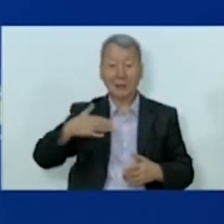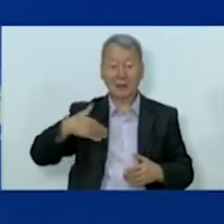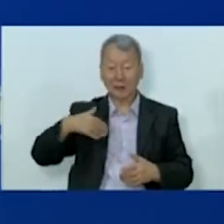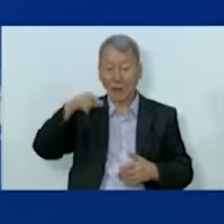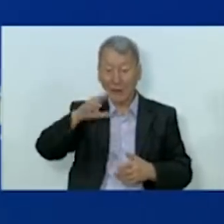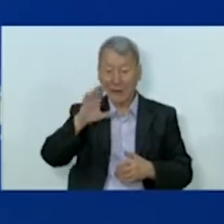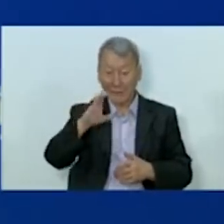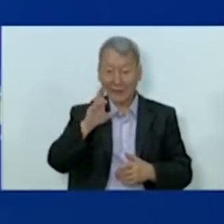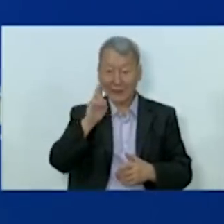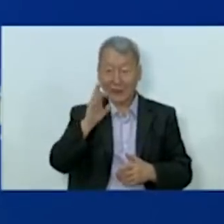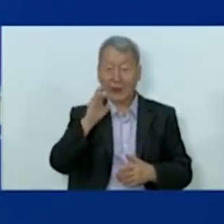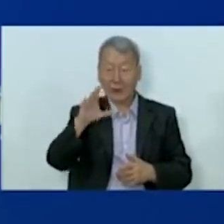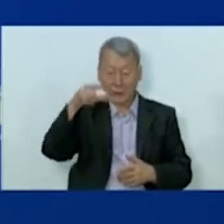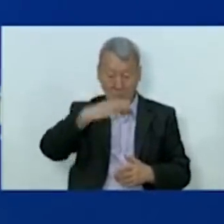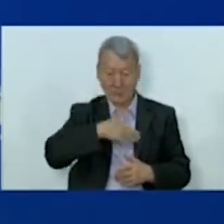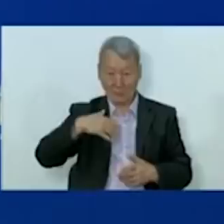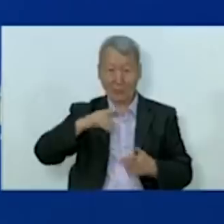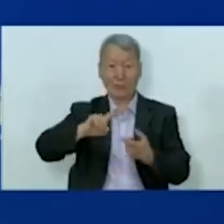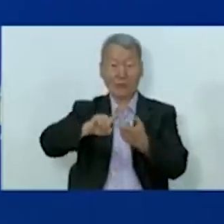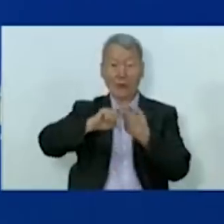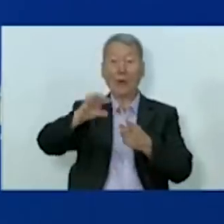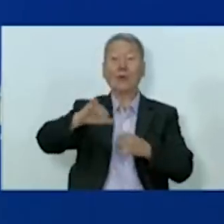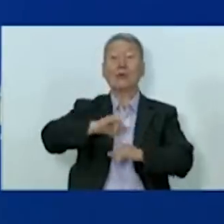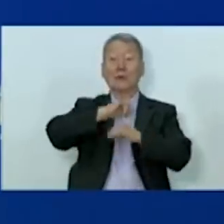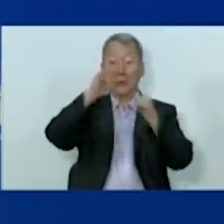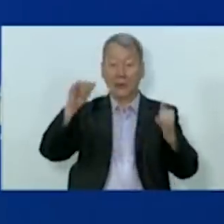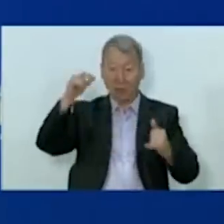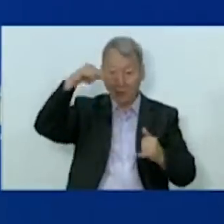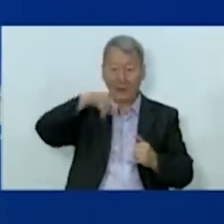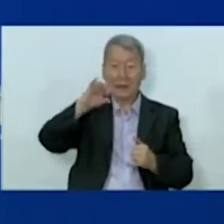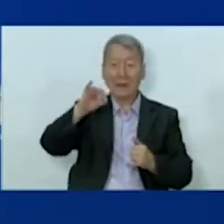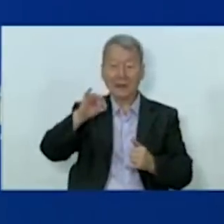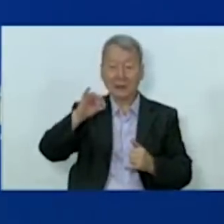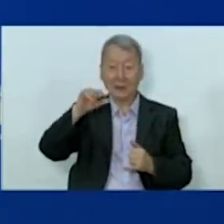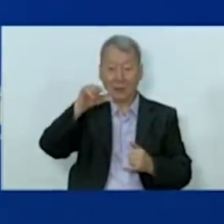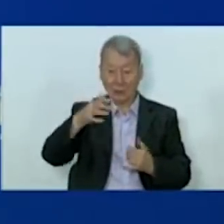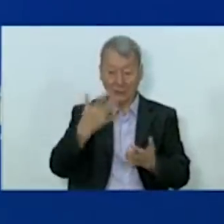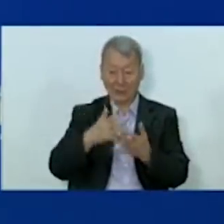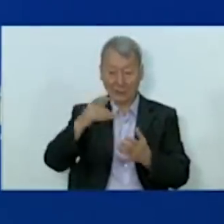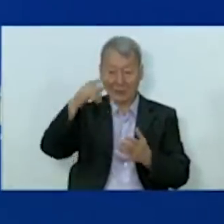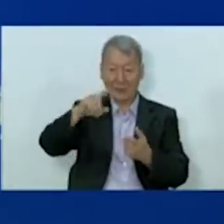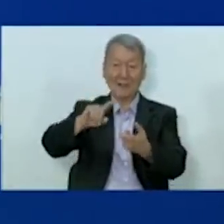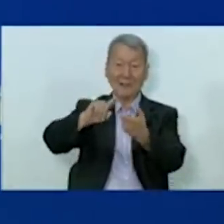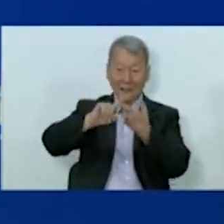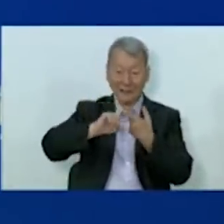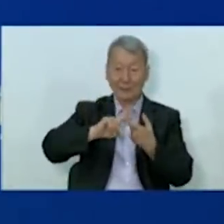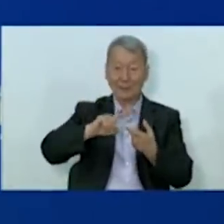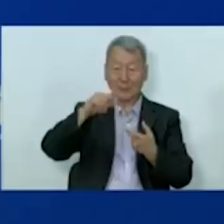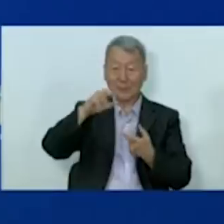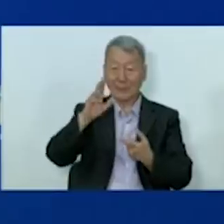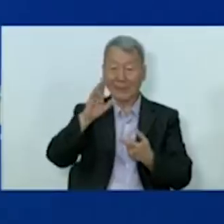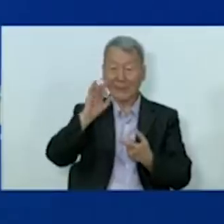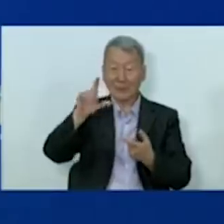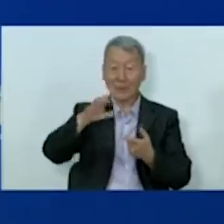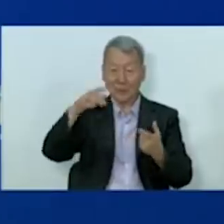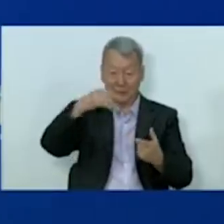эмес, жүрөктү, бөйрөктү дагы жабыркатат. Күрөшүүгө өтө оор болгон инфекция. Бирок аны колду таза жууп, беткап тагынуу, адамдар көп